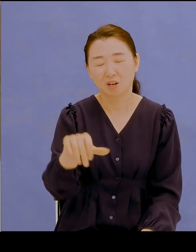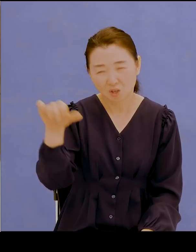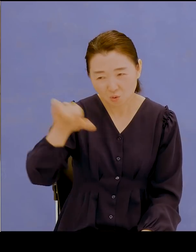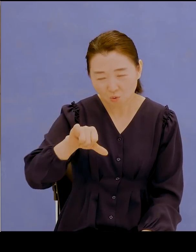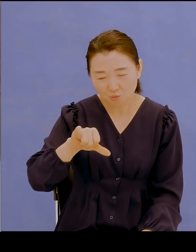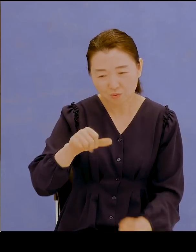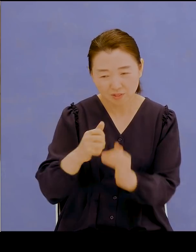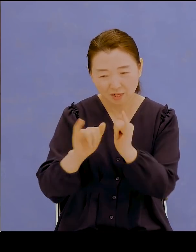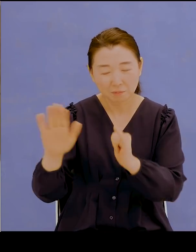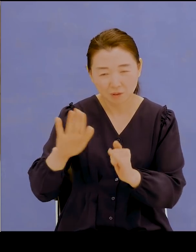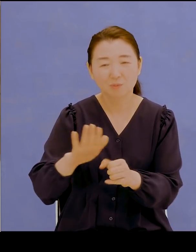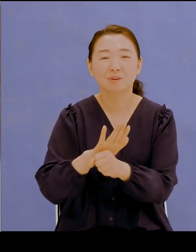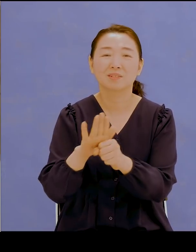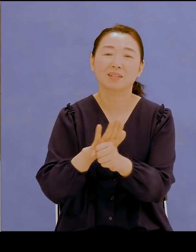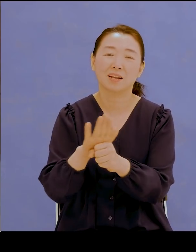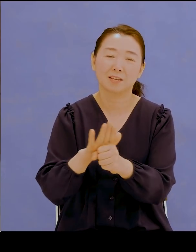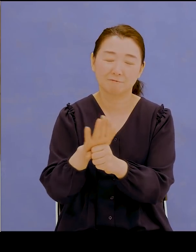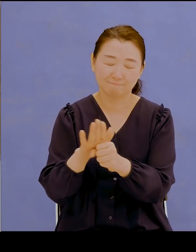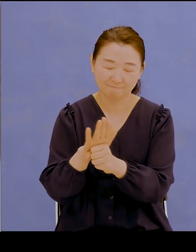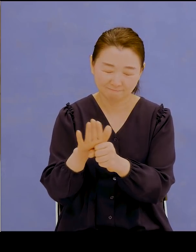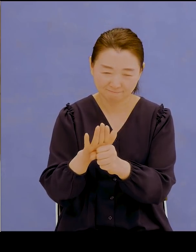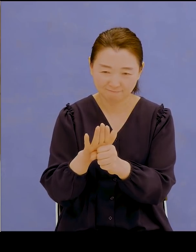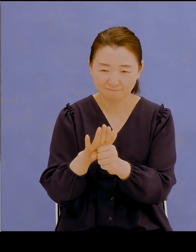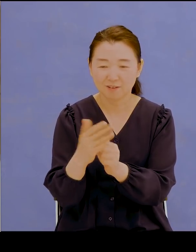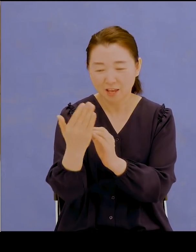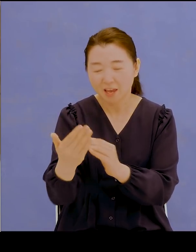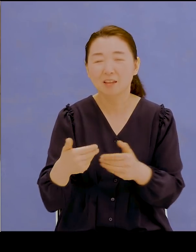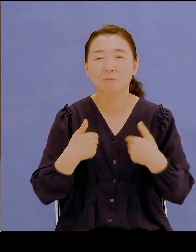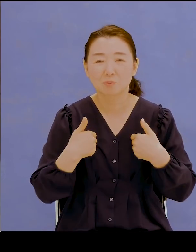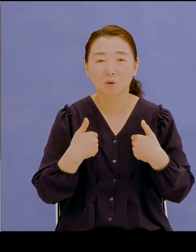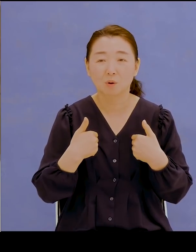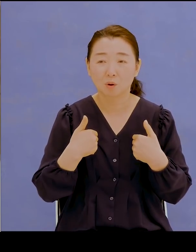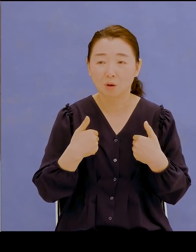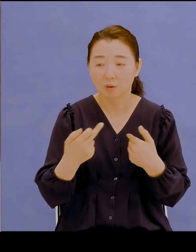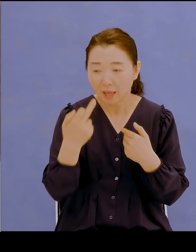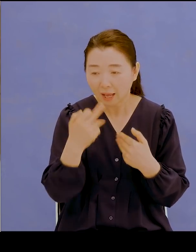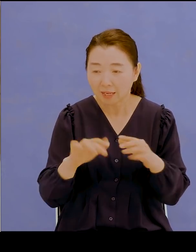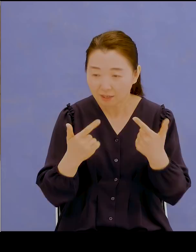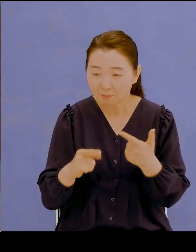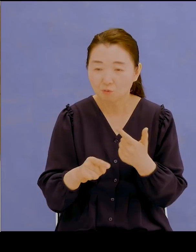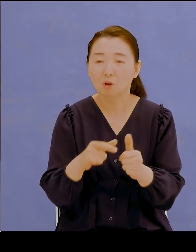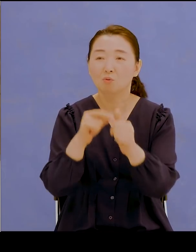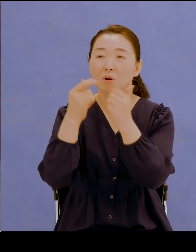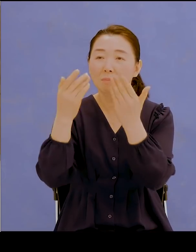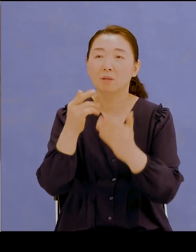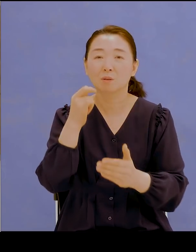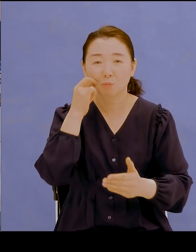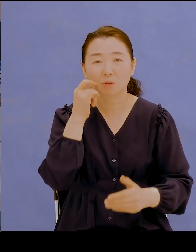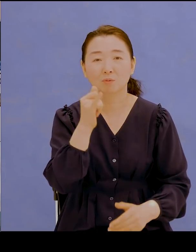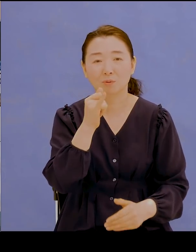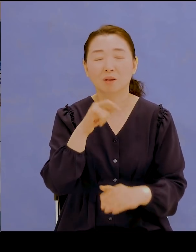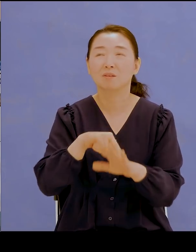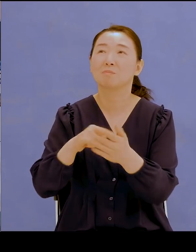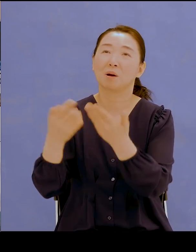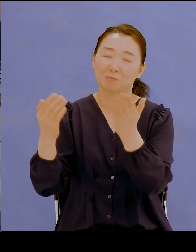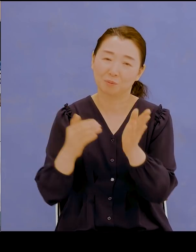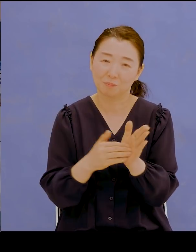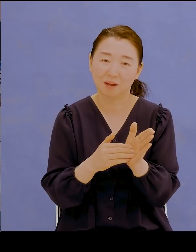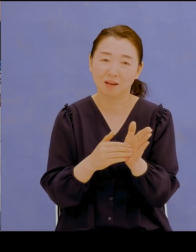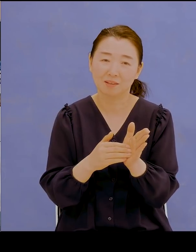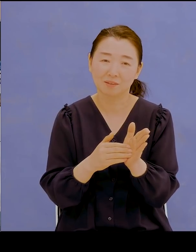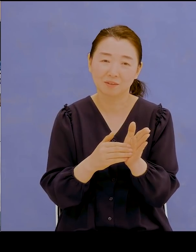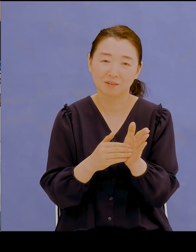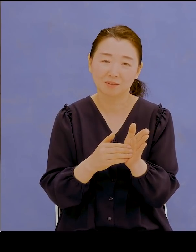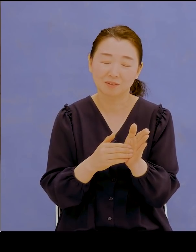저주의 대상이 아니라 사랑의 대상이고 얘가 아니면 우리가 구원을 못 받을 수도 있다. 이 마음을 너무 확 주셨어요. 그래갖고